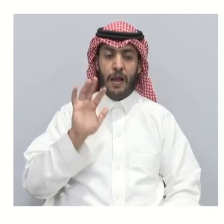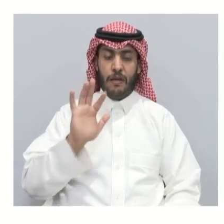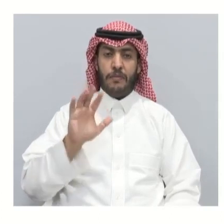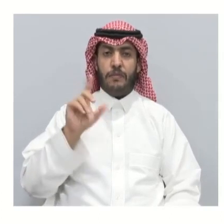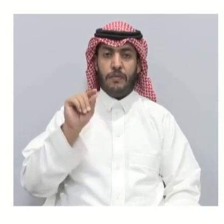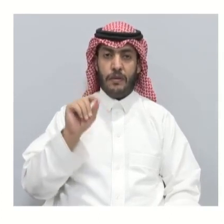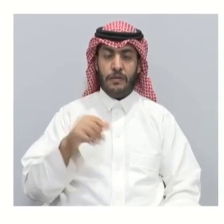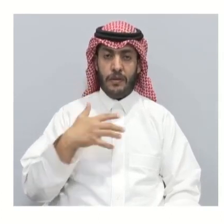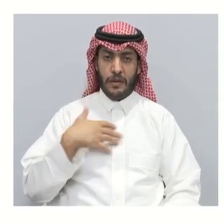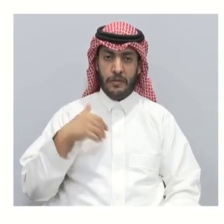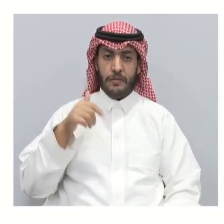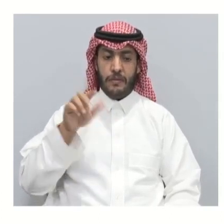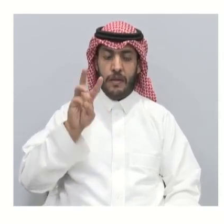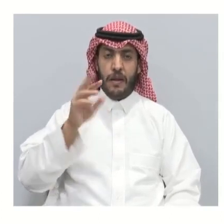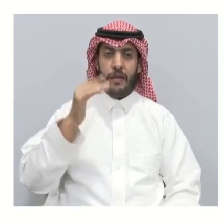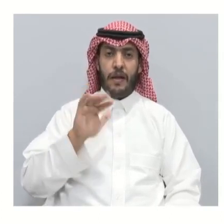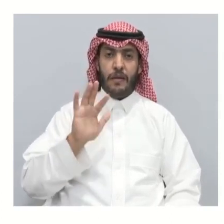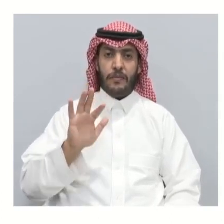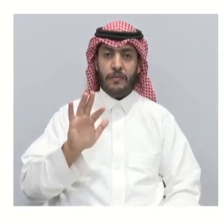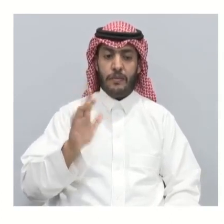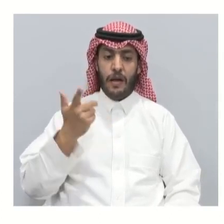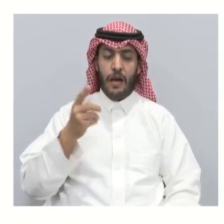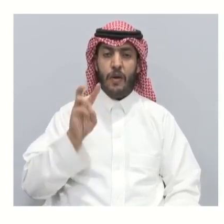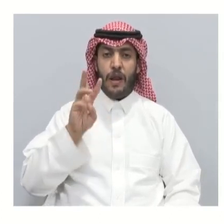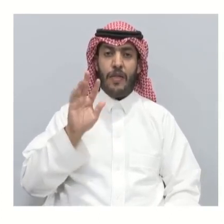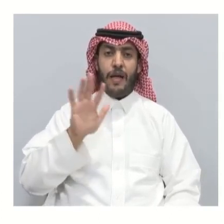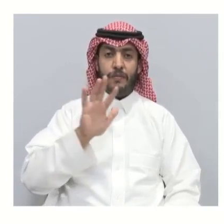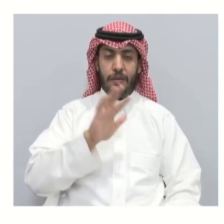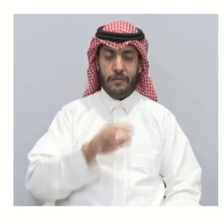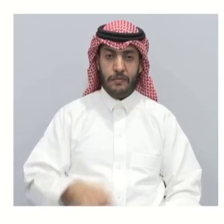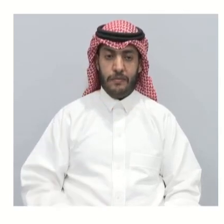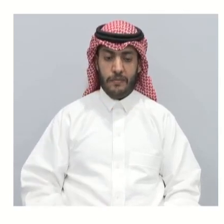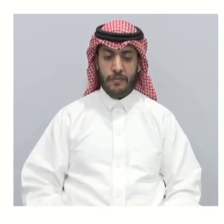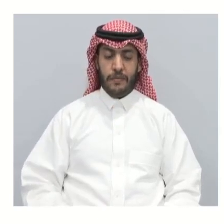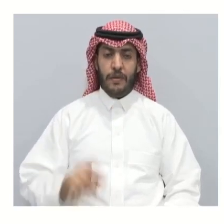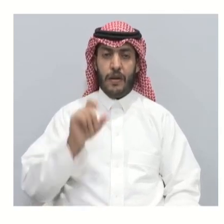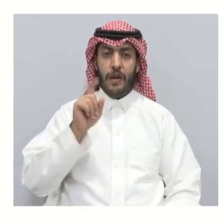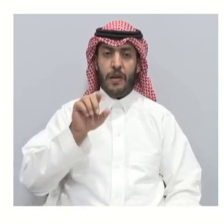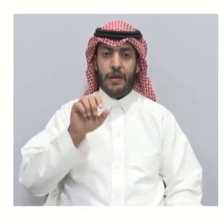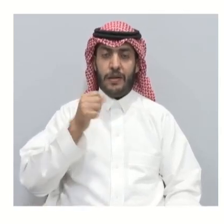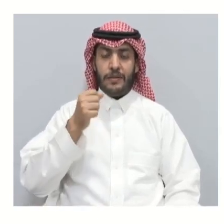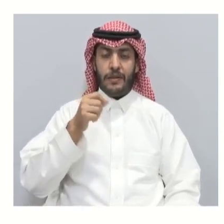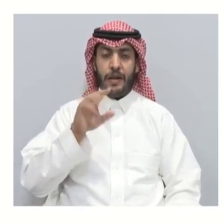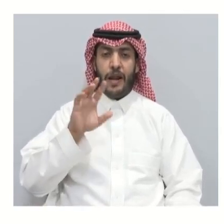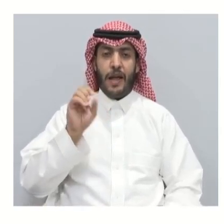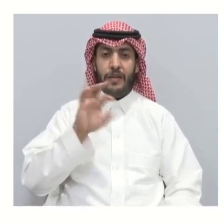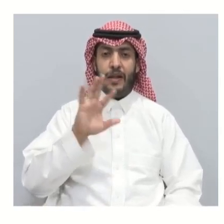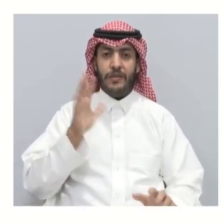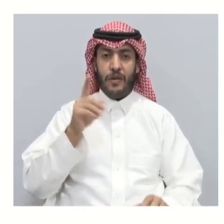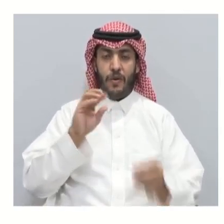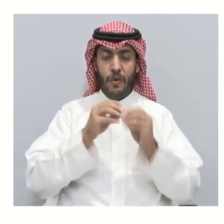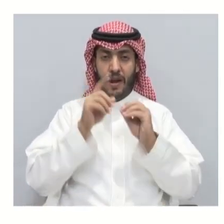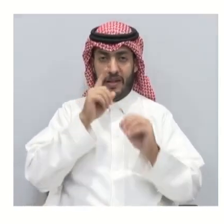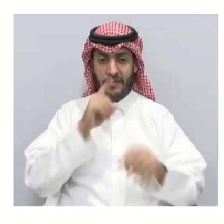بارك الله فيكم اسعدكم الله اذا ثلاثه على خمسه او ثلاثه اخماس هو الجزء او الكسر الذي يمثل عدد الاشياء